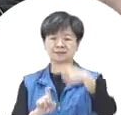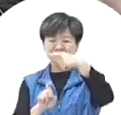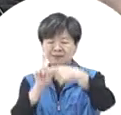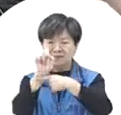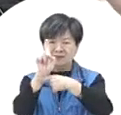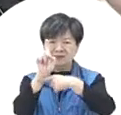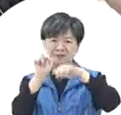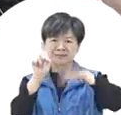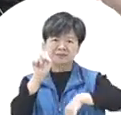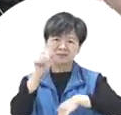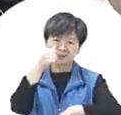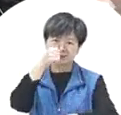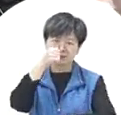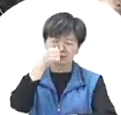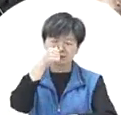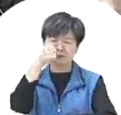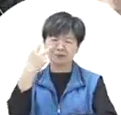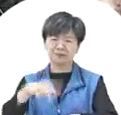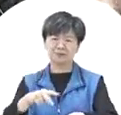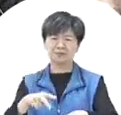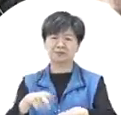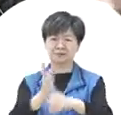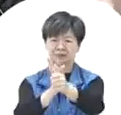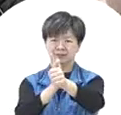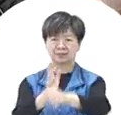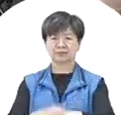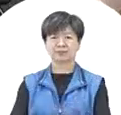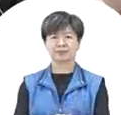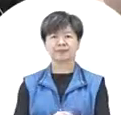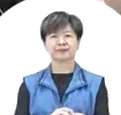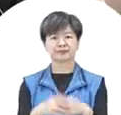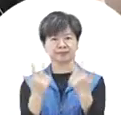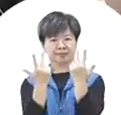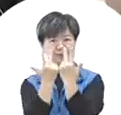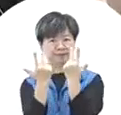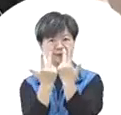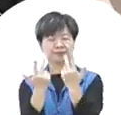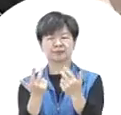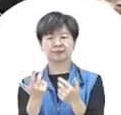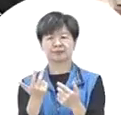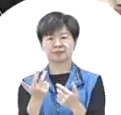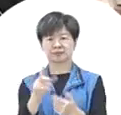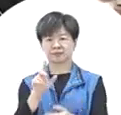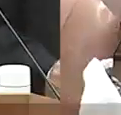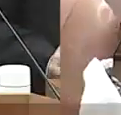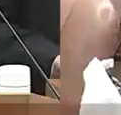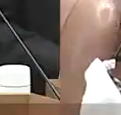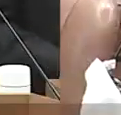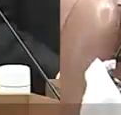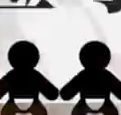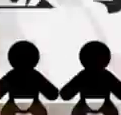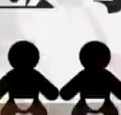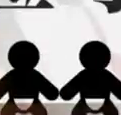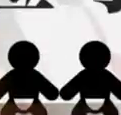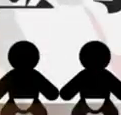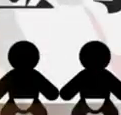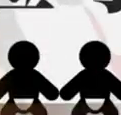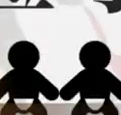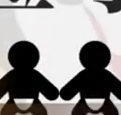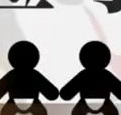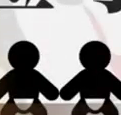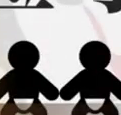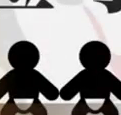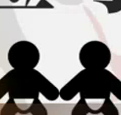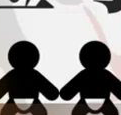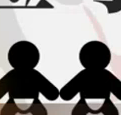不到齁、哦。我们再来看下一张图。全新北市只有每十二个婴儿只有一个可以进公托，这还只